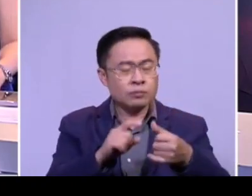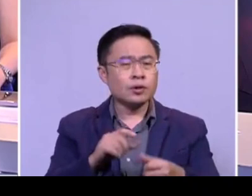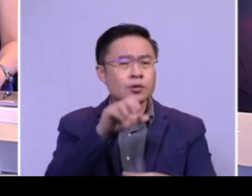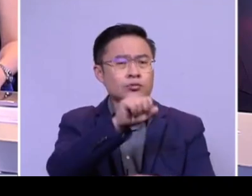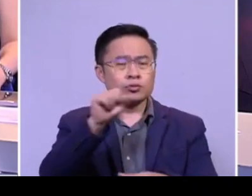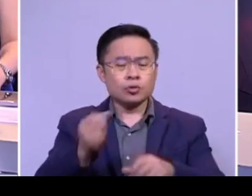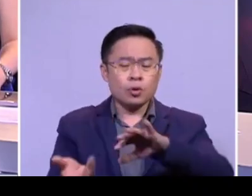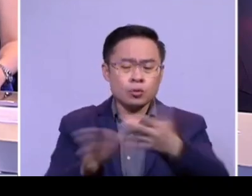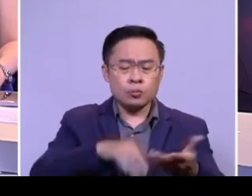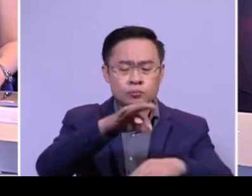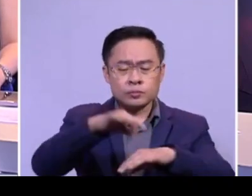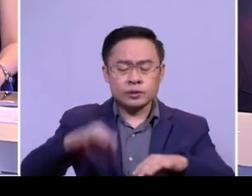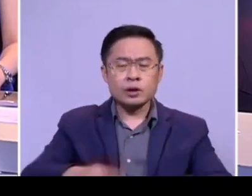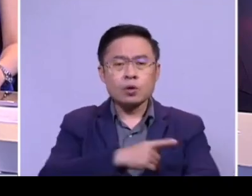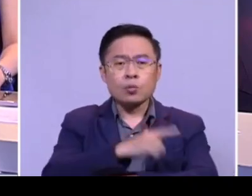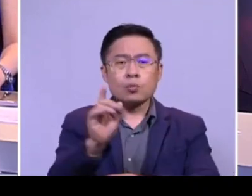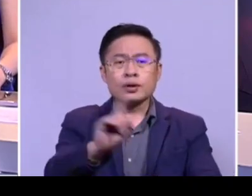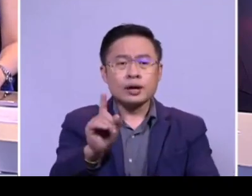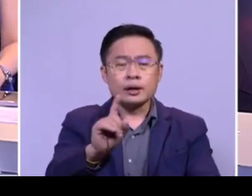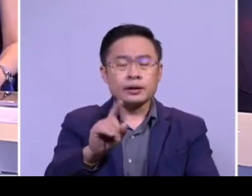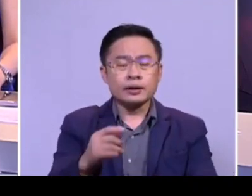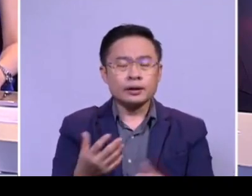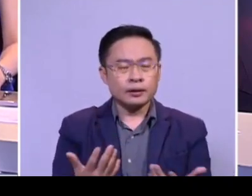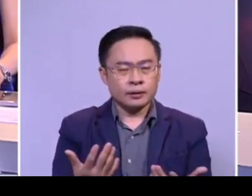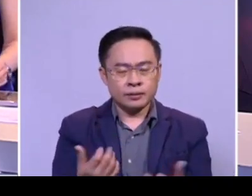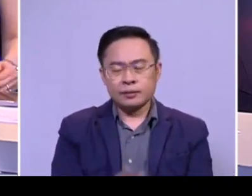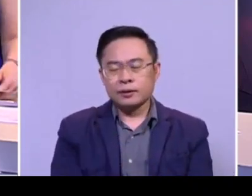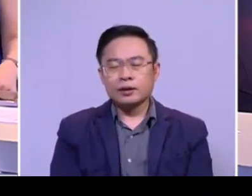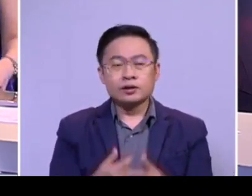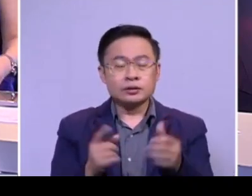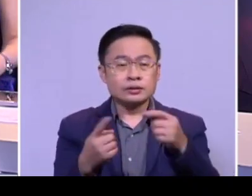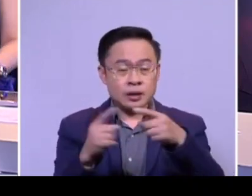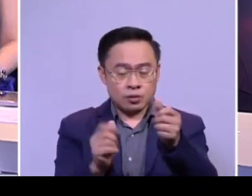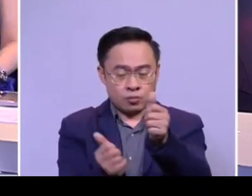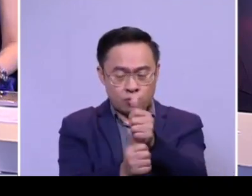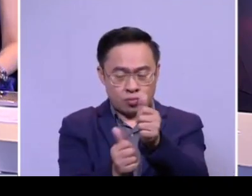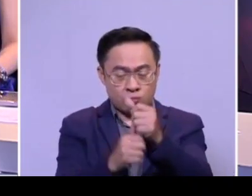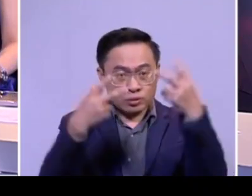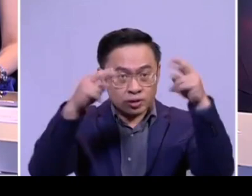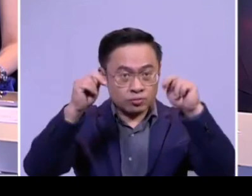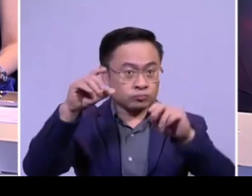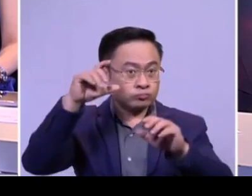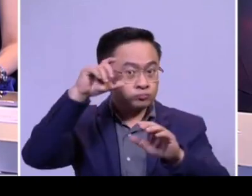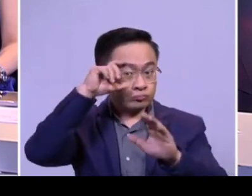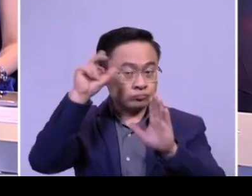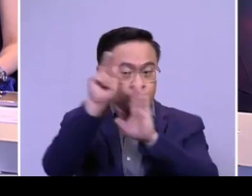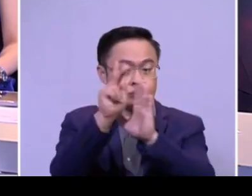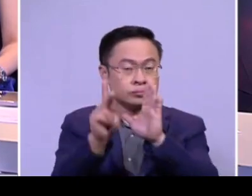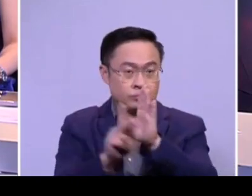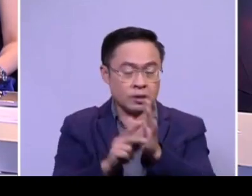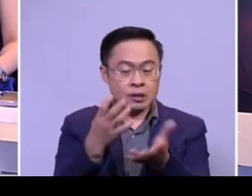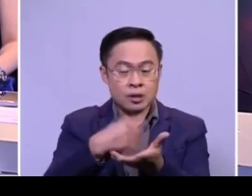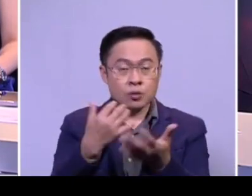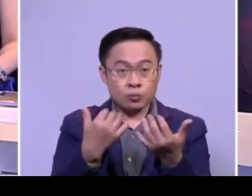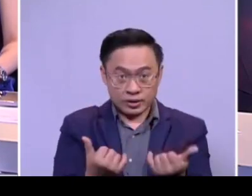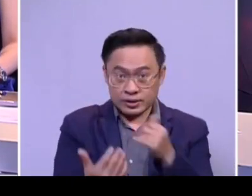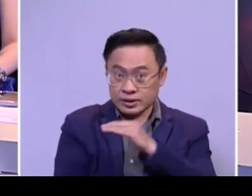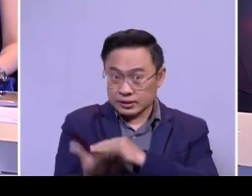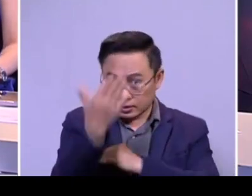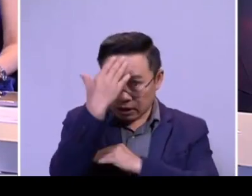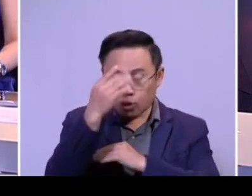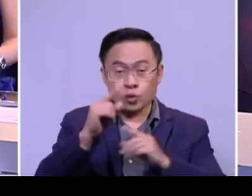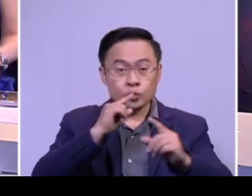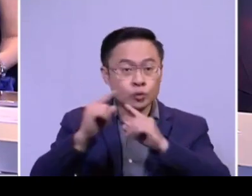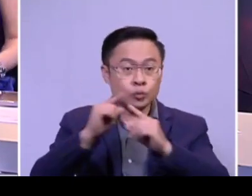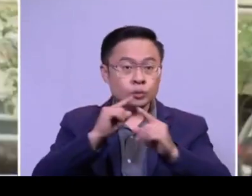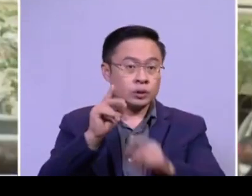จะตอบว่ายังไงเดี๋ยวไปฟังเสียงของท่านชัดๆกันนะคะแต่ว่าทางคุณวิษณุเครืองามรองนายกรัฐมนตรีก็บอกว่าในเช้าวันนี้แหละที่ผ่านมาจะ